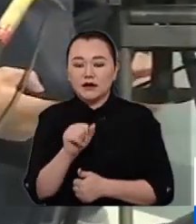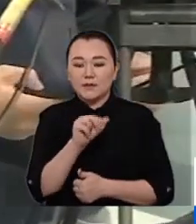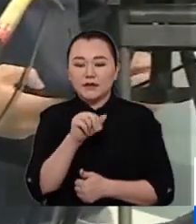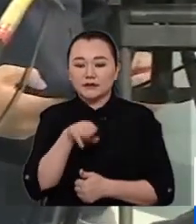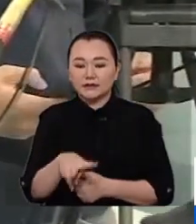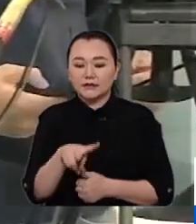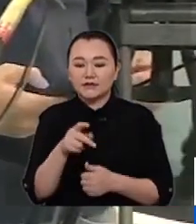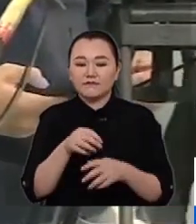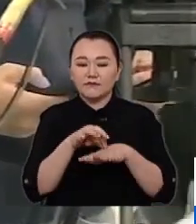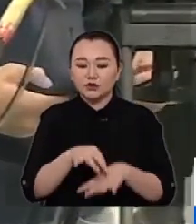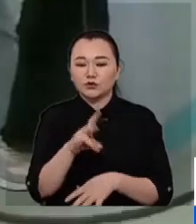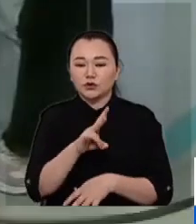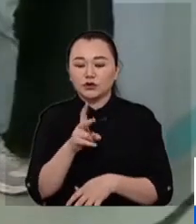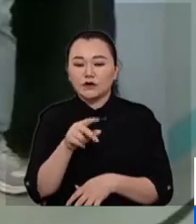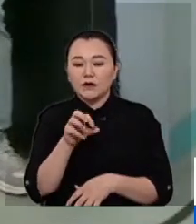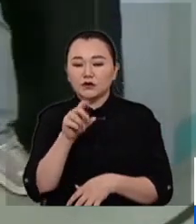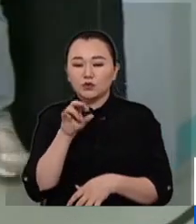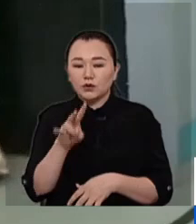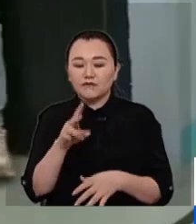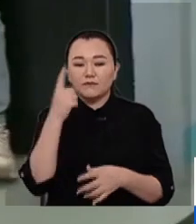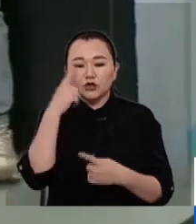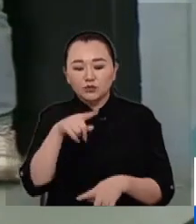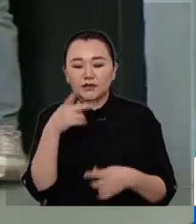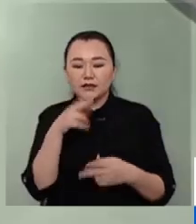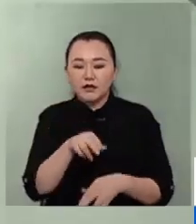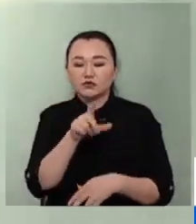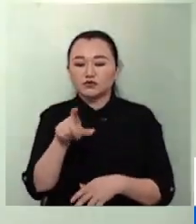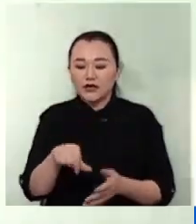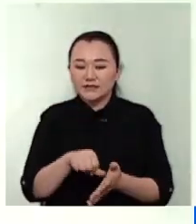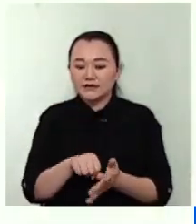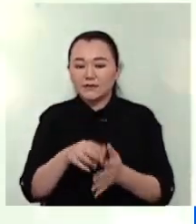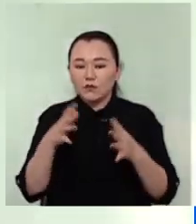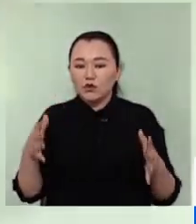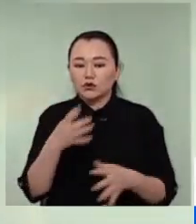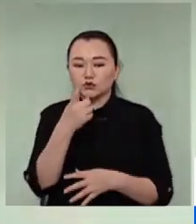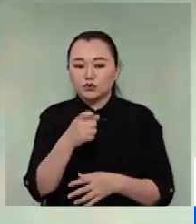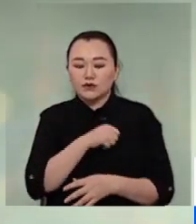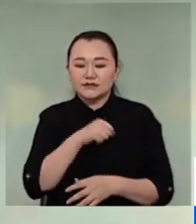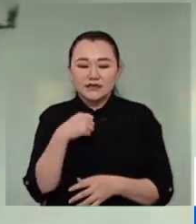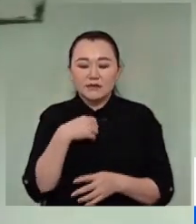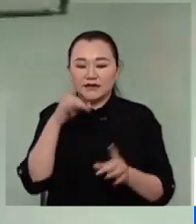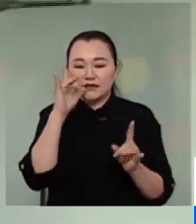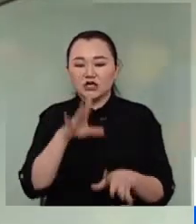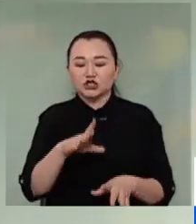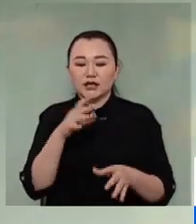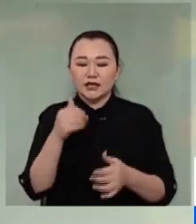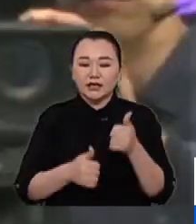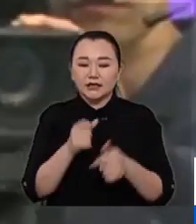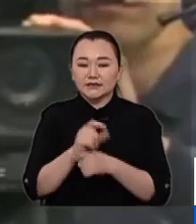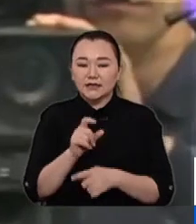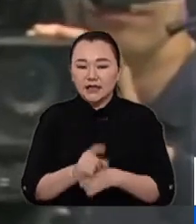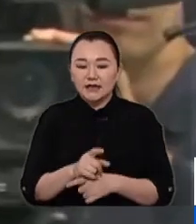и ведущий Нуркен Иманкулов уже придумали для участников более сотни самых неожиданных и каверзных